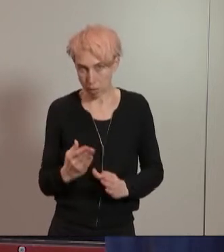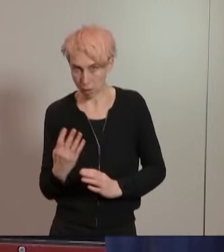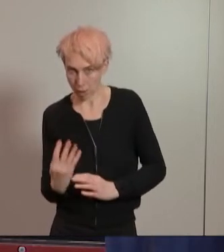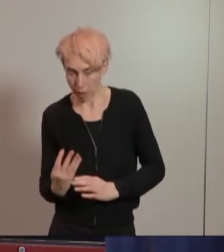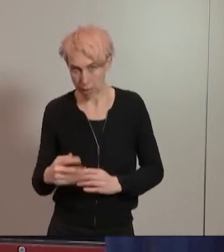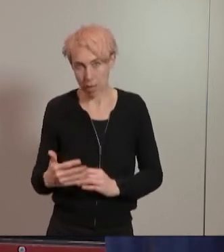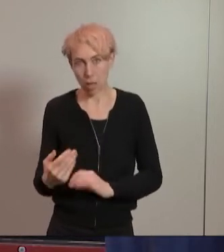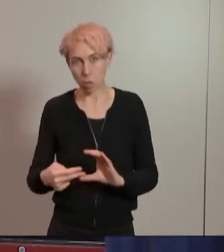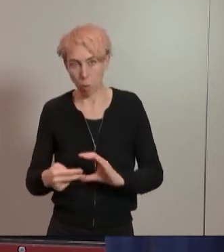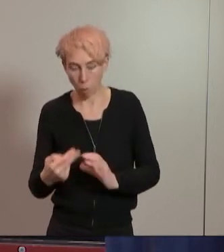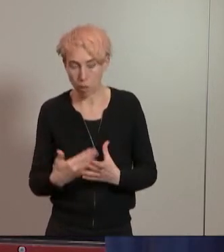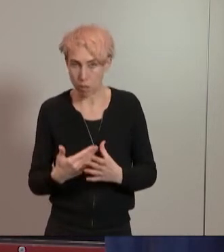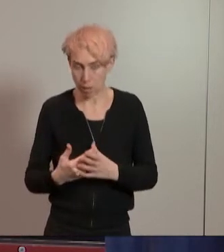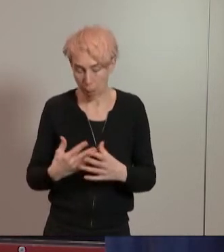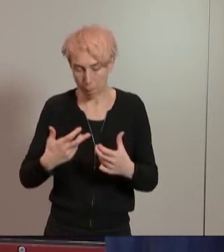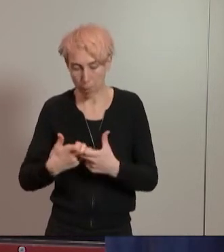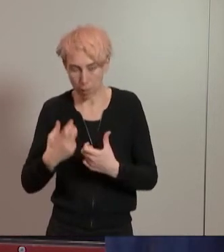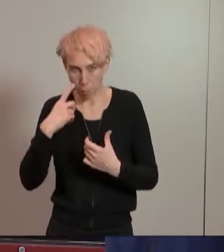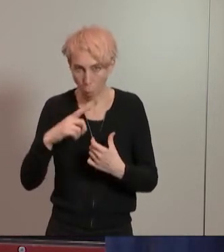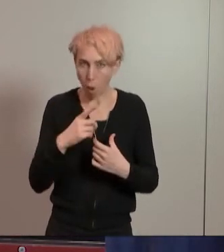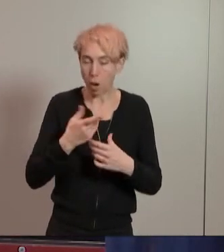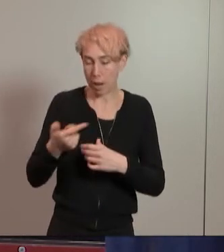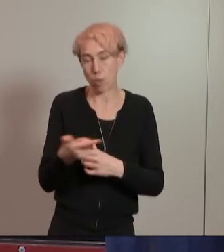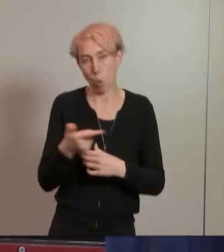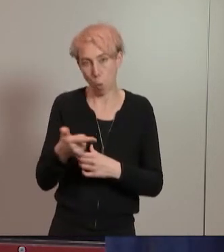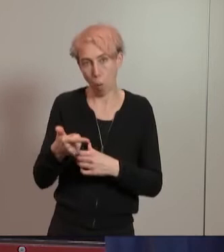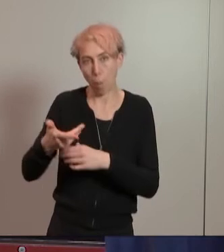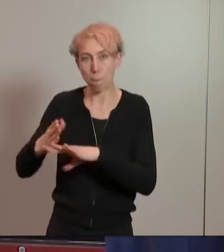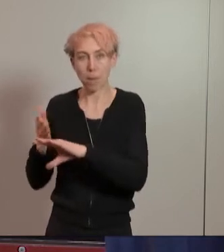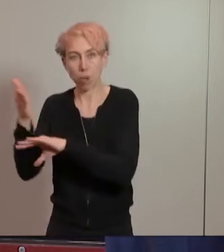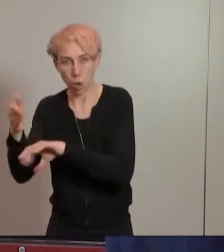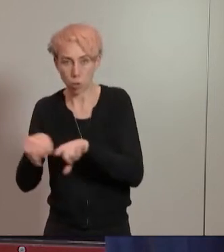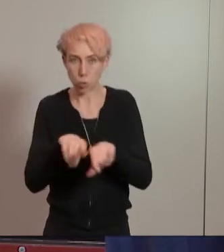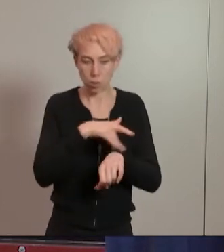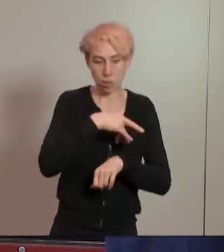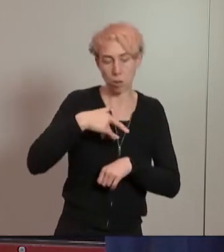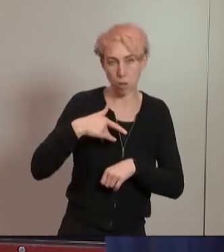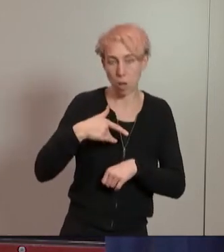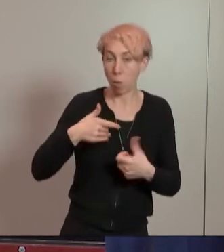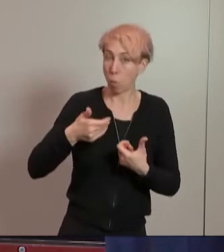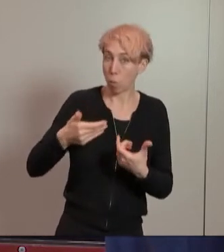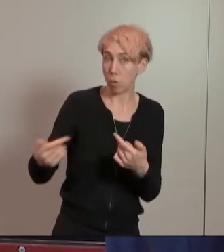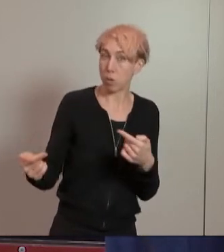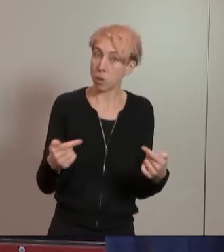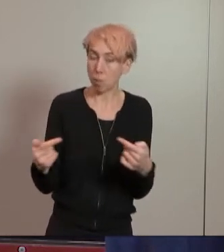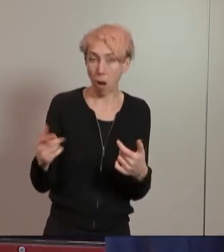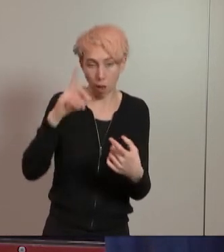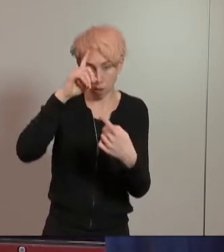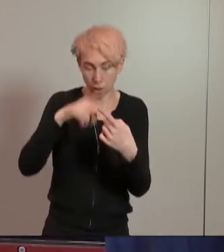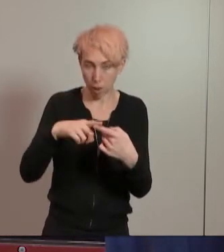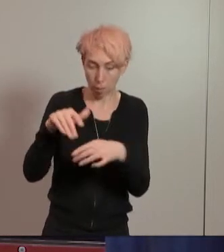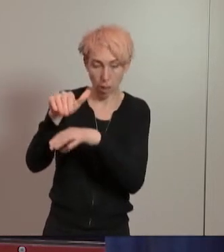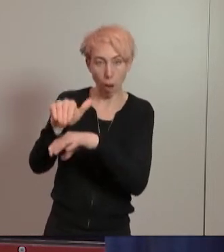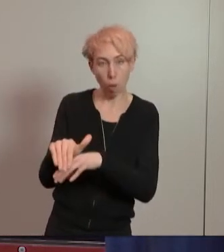montants s'appliquent pour la prévoyance et pour la santé. Il est proposé d'ouvrir le débat sur les garanties accordées aux agents en matière de